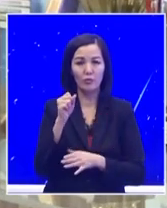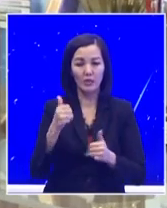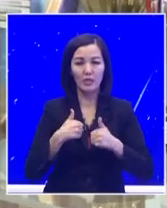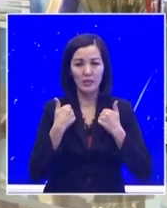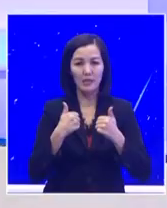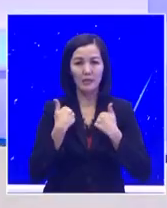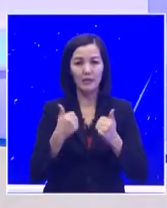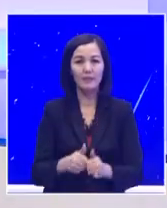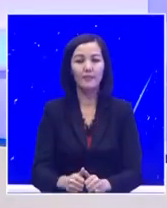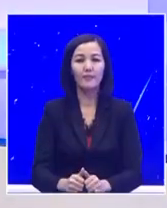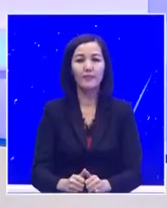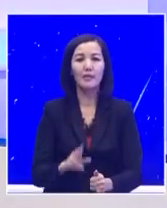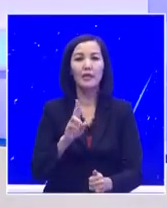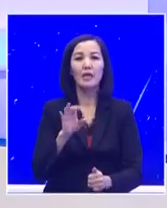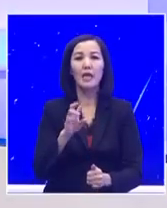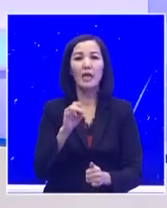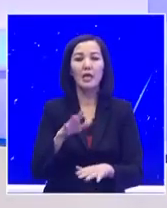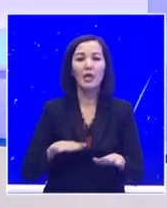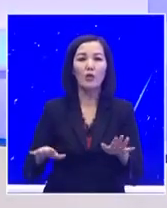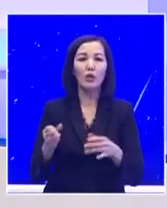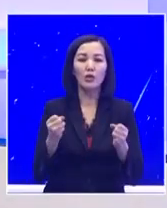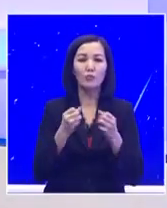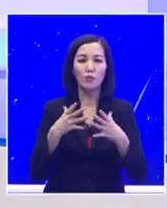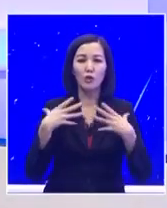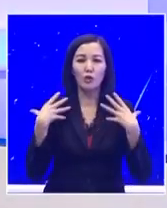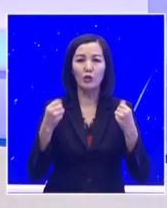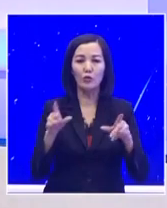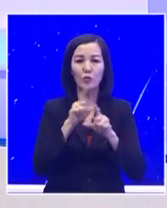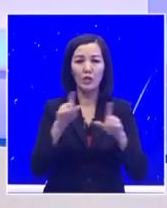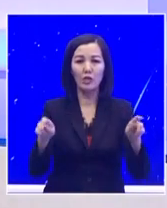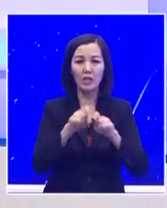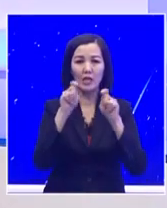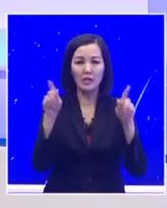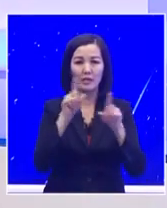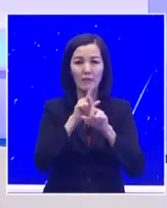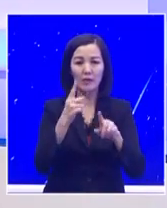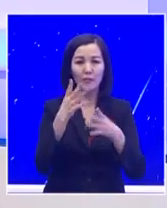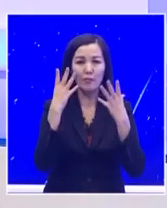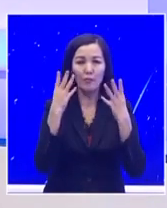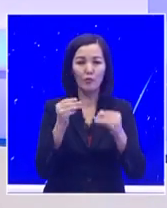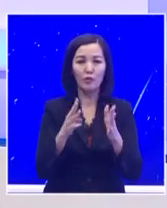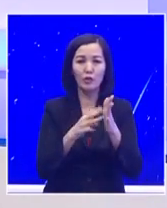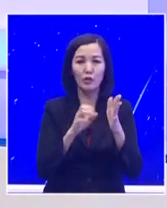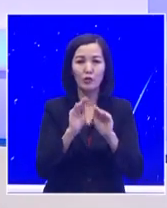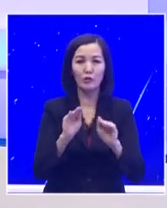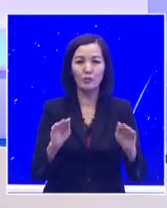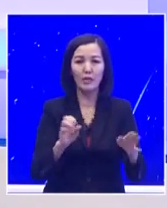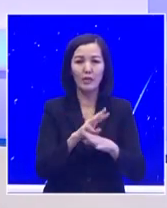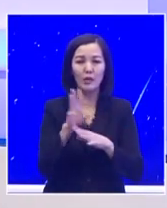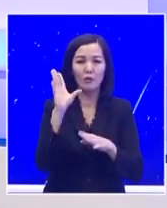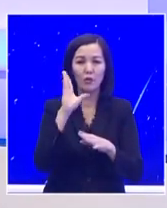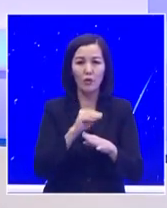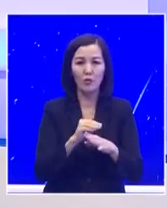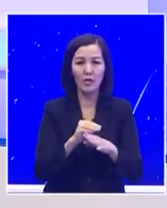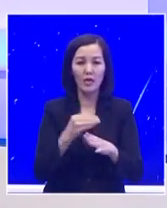тырысамын. Кеген ауданда спорттық сауықтыру кешені ашылды. Мекеме бір күнде 800-ге тарта баланы